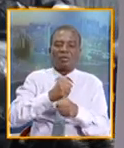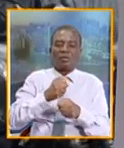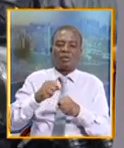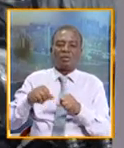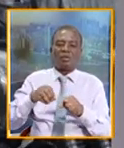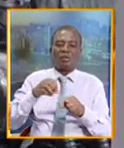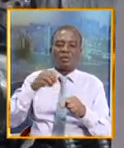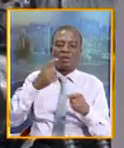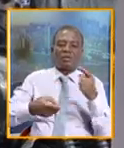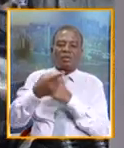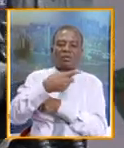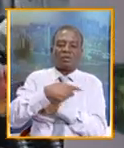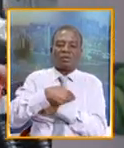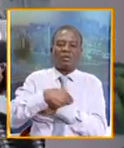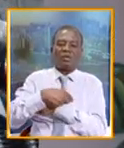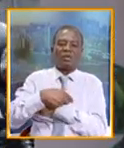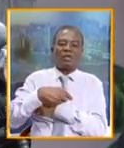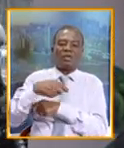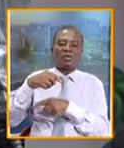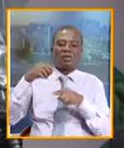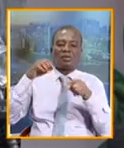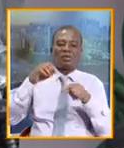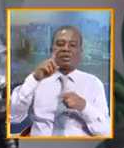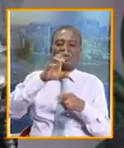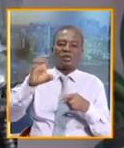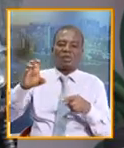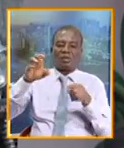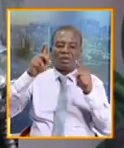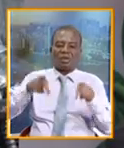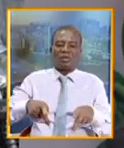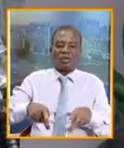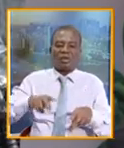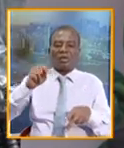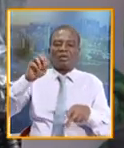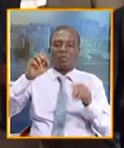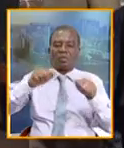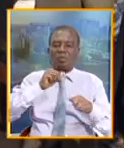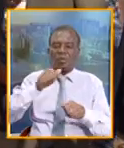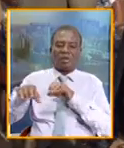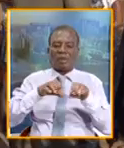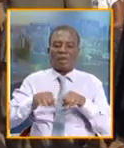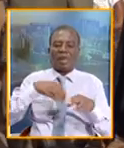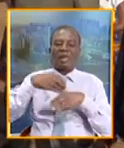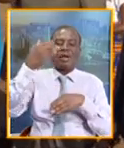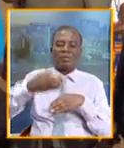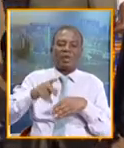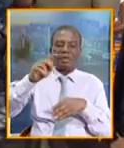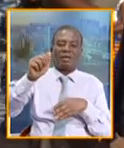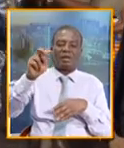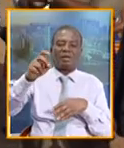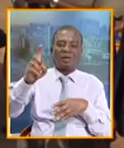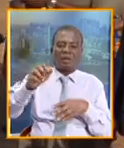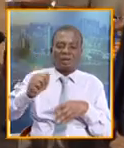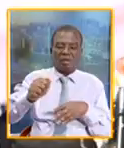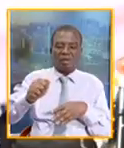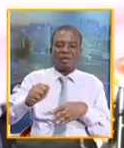en une seule journée, 100 personnes ne peuvent pas le faire. Après Tanda, la délégation s'est rendue de la